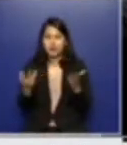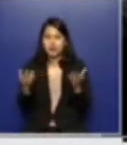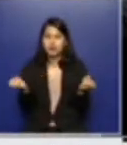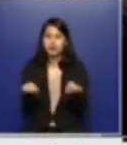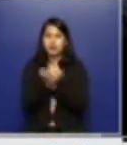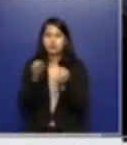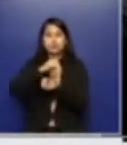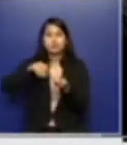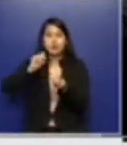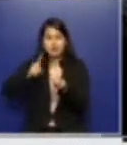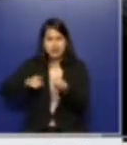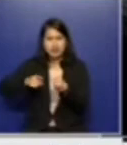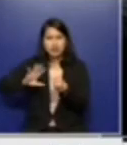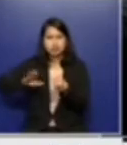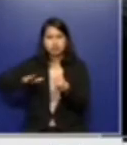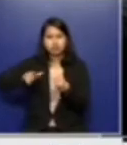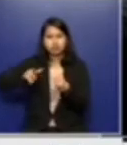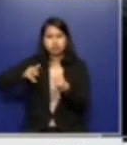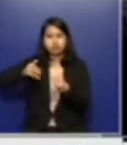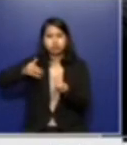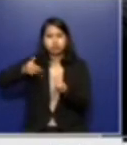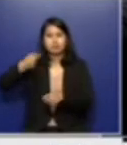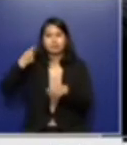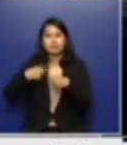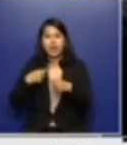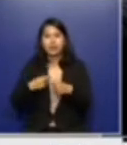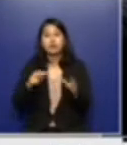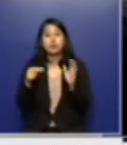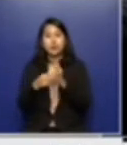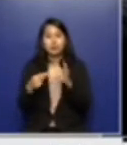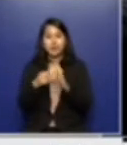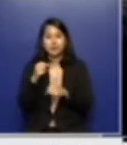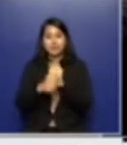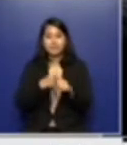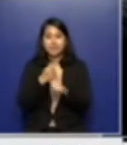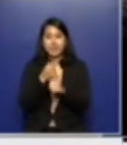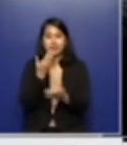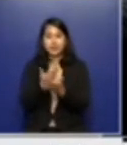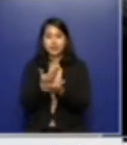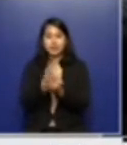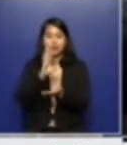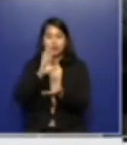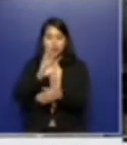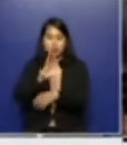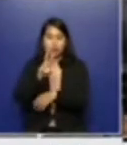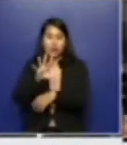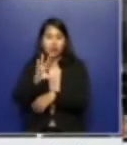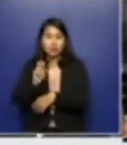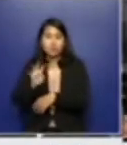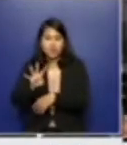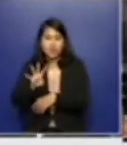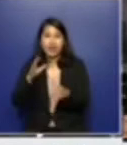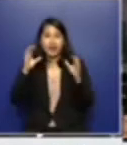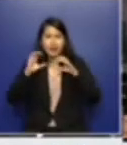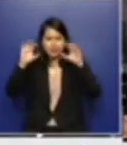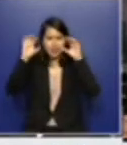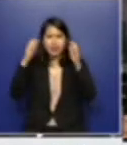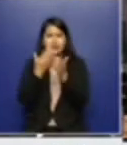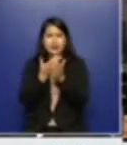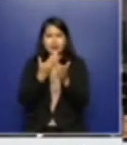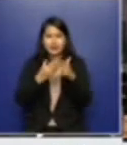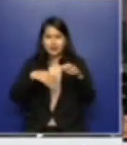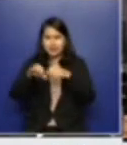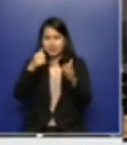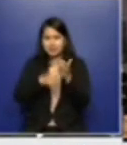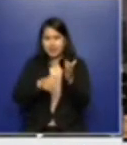กแบบนี้ค่ะจึงมีแนวโน้มสูงมากที่ปีงบประมาณ2564รัฐบาลจะจัดเก็บรายได้ต่ำกว่าเป้